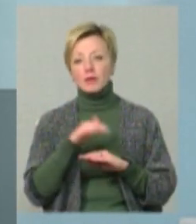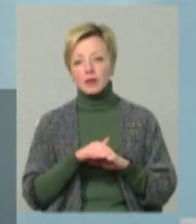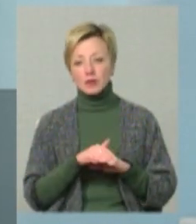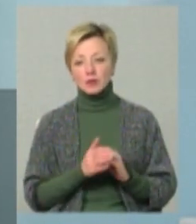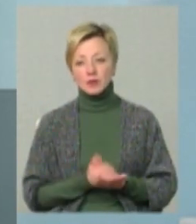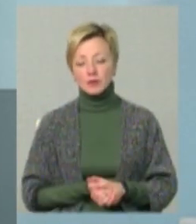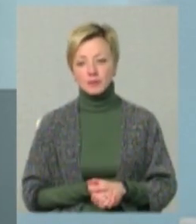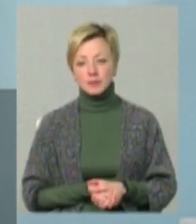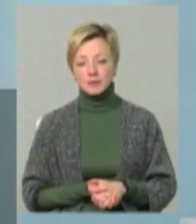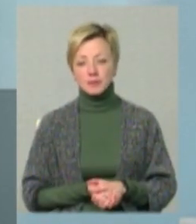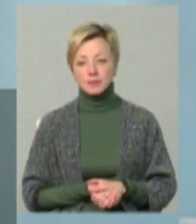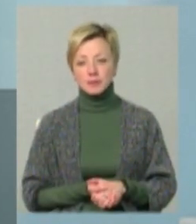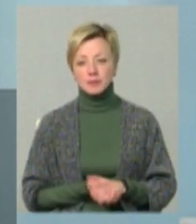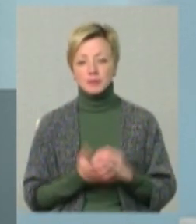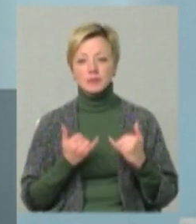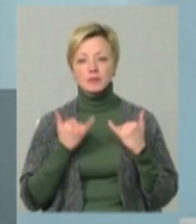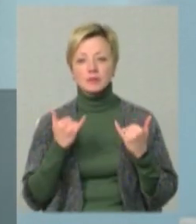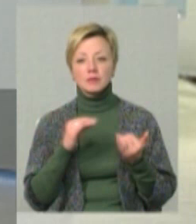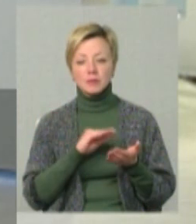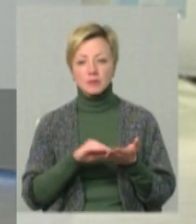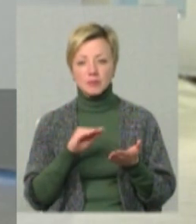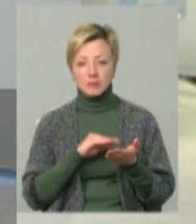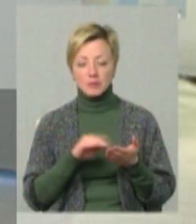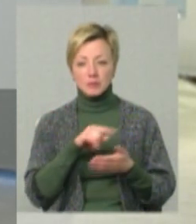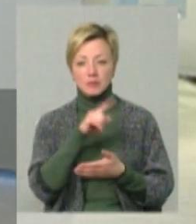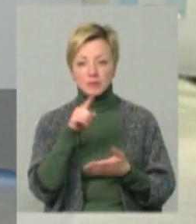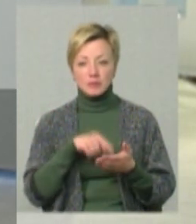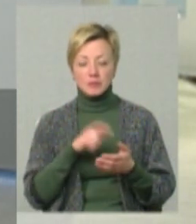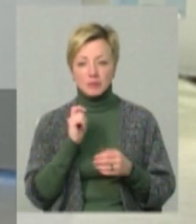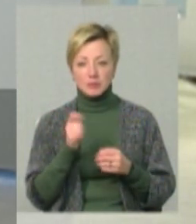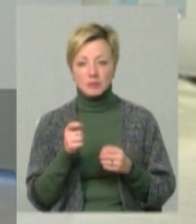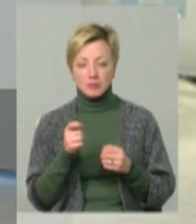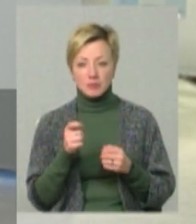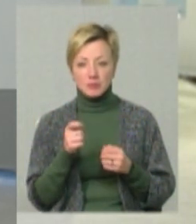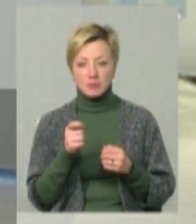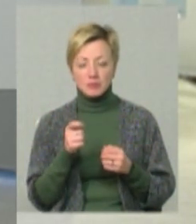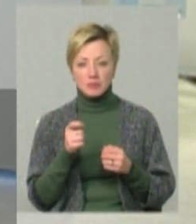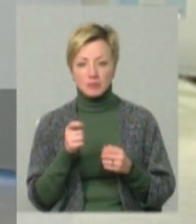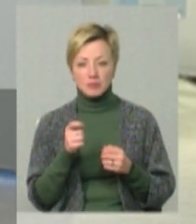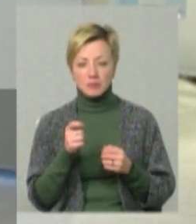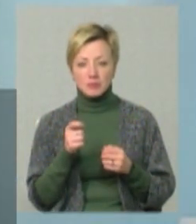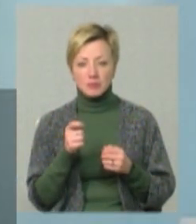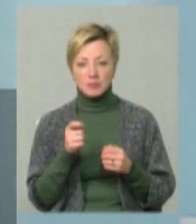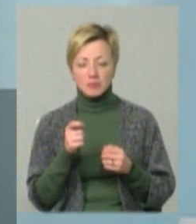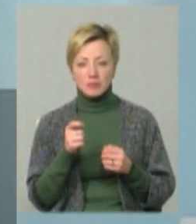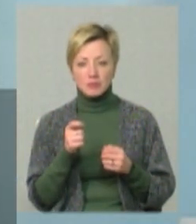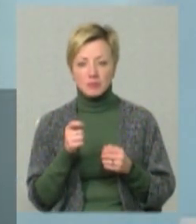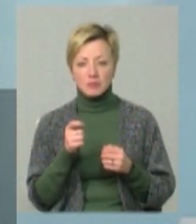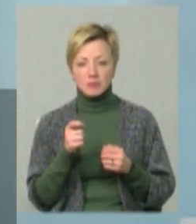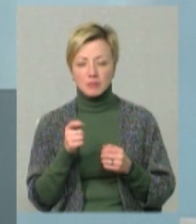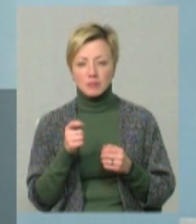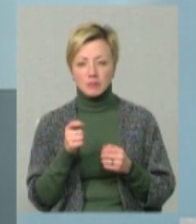вечора. Шановні журналісти, питання завдавати. Не готова